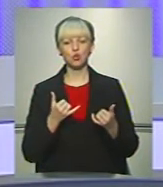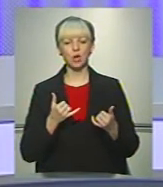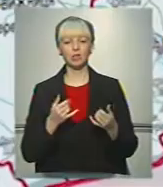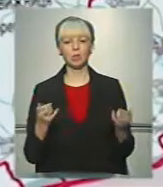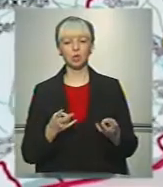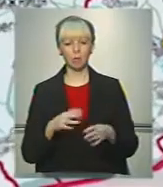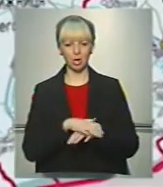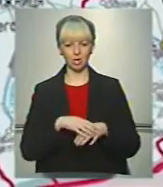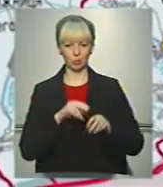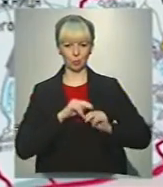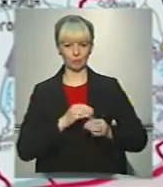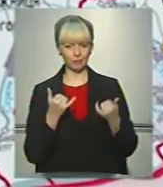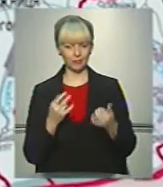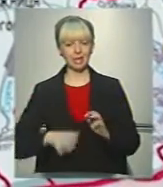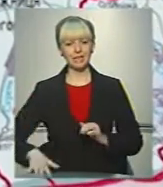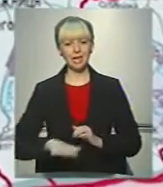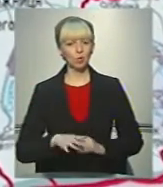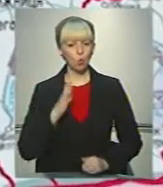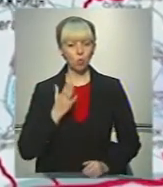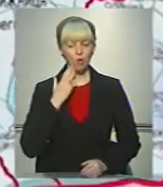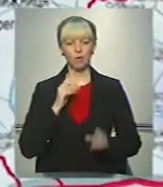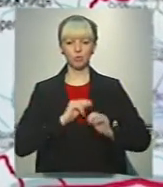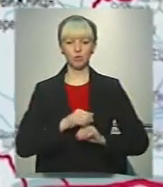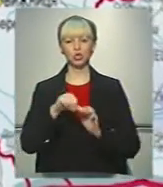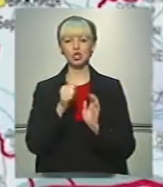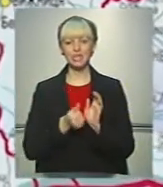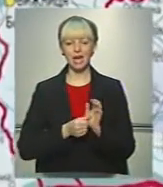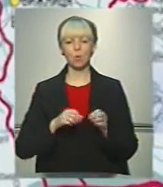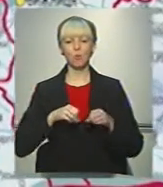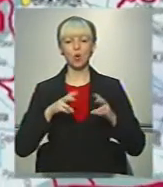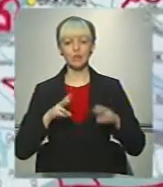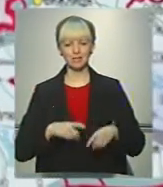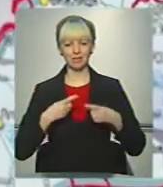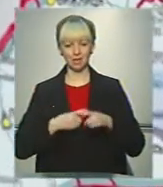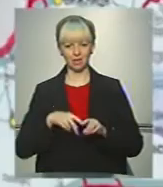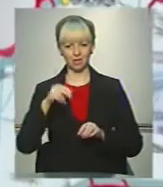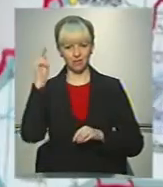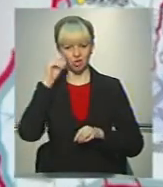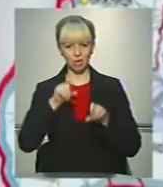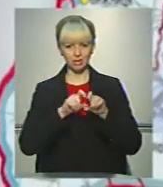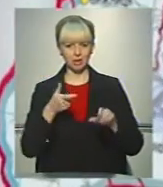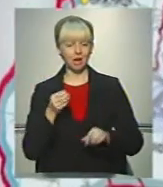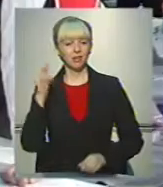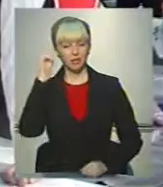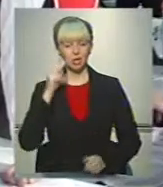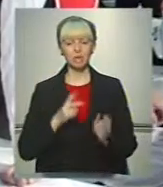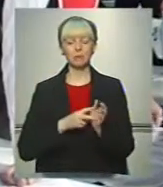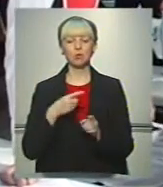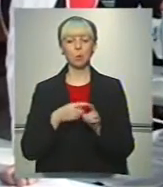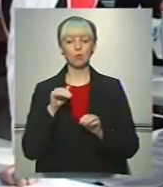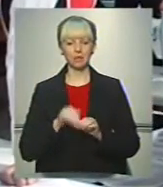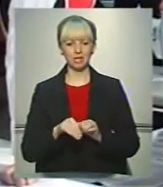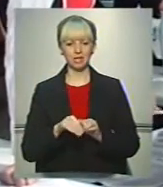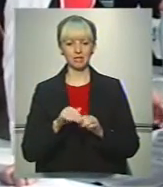праці. Сьогодні на теренах Буковини функціонує 16 професійно-технічних навчальних закладів, де навчається 7,5